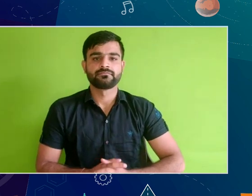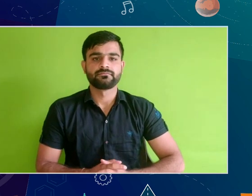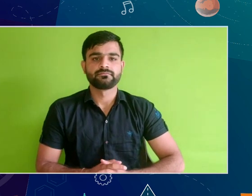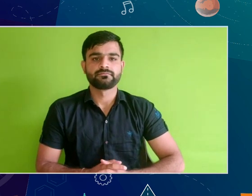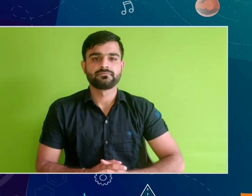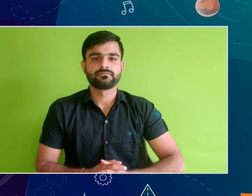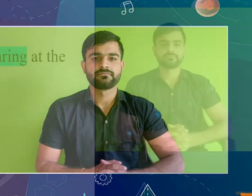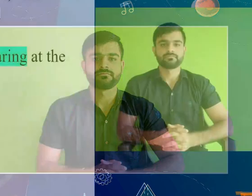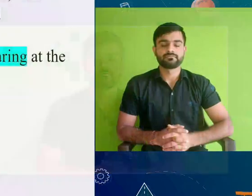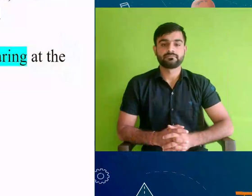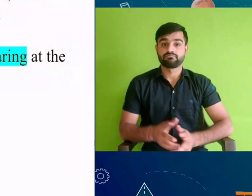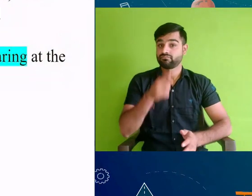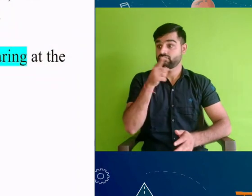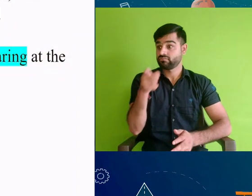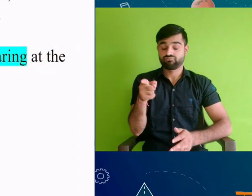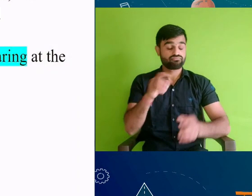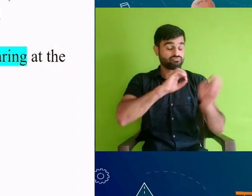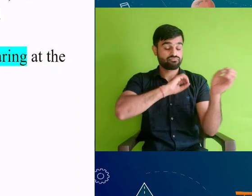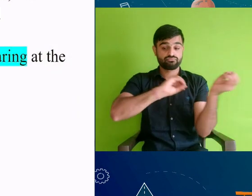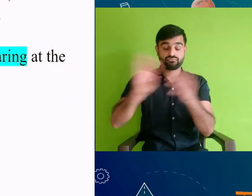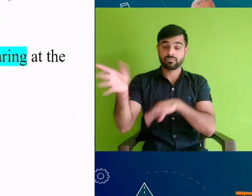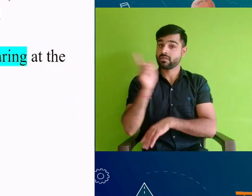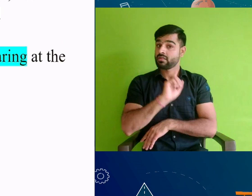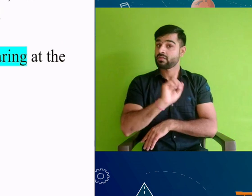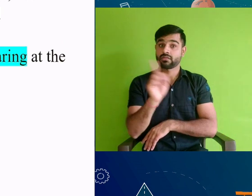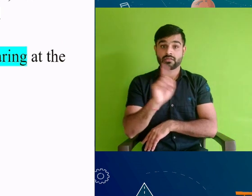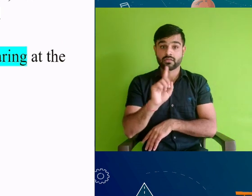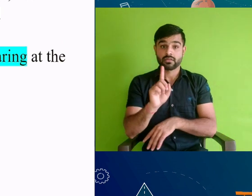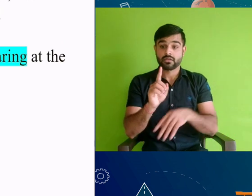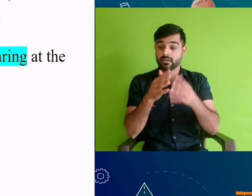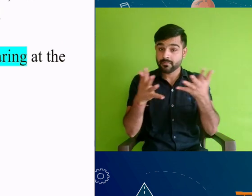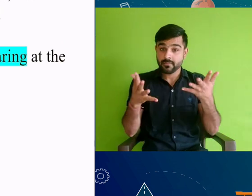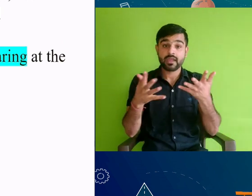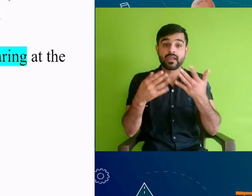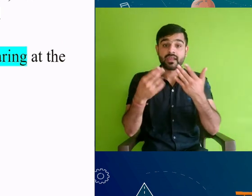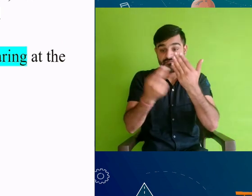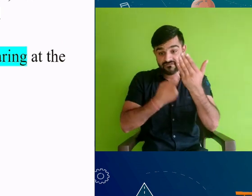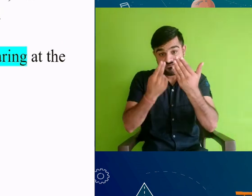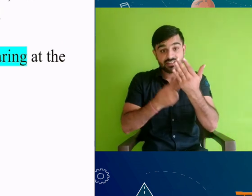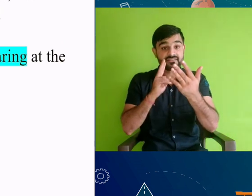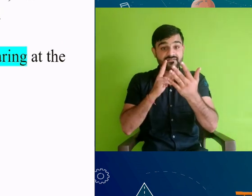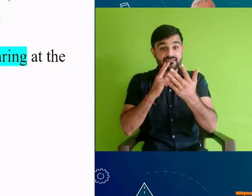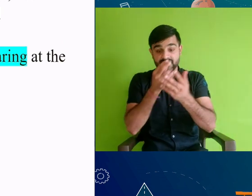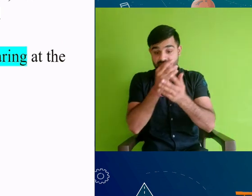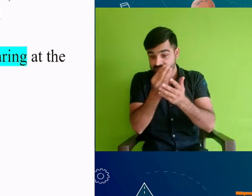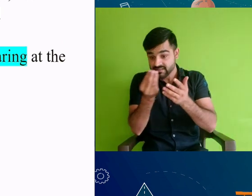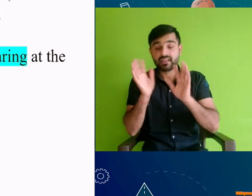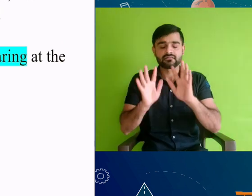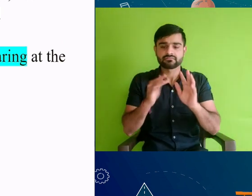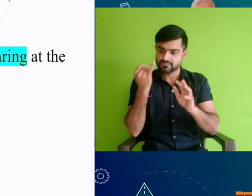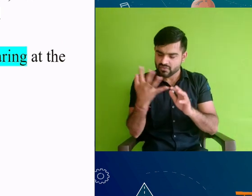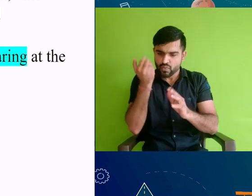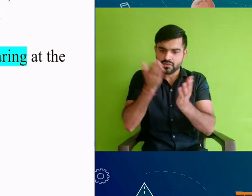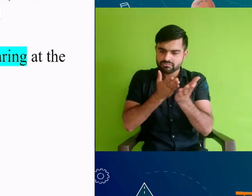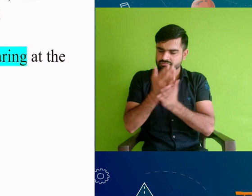यू कैन नॉट वेस्ट ऑल दीज बिट्स एंड पीसेस ऑफ वेजिटेबल्स, फाइंड अ वे टू यूज